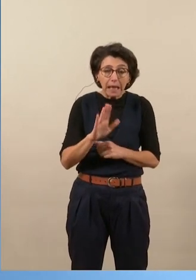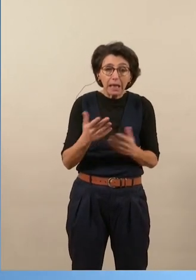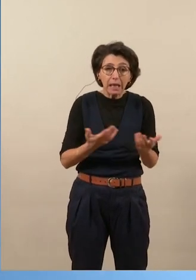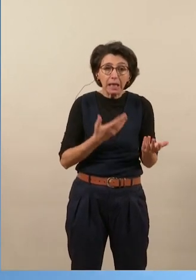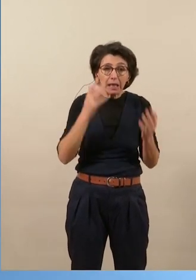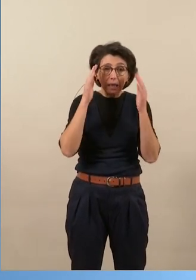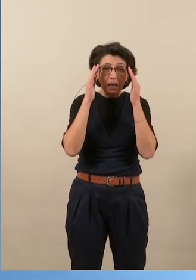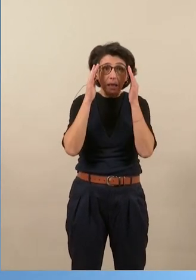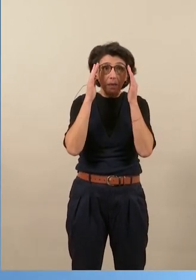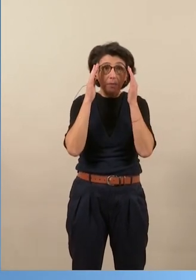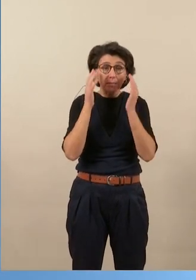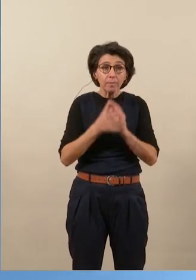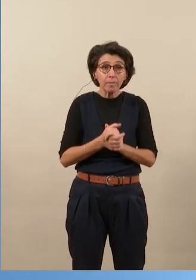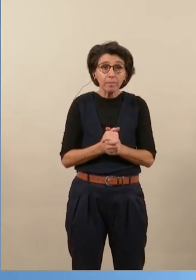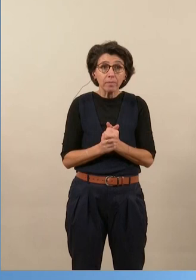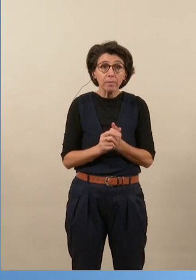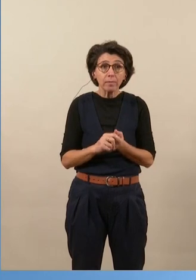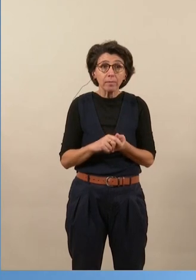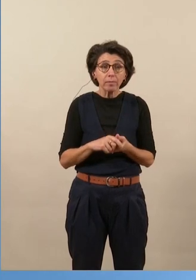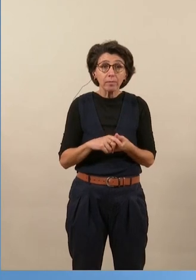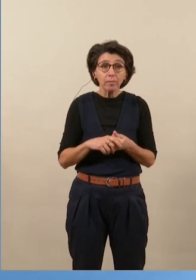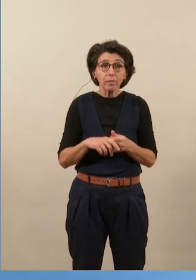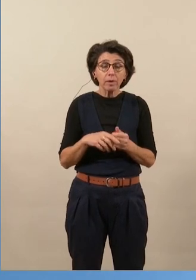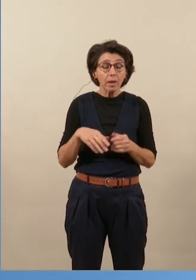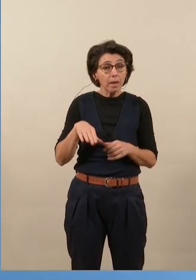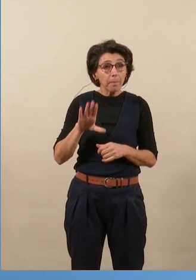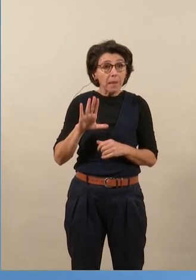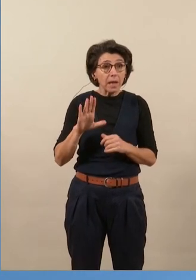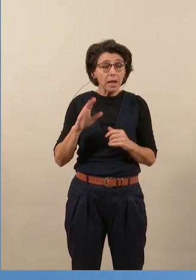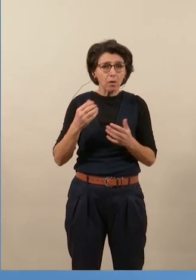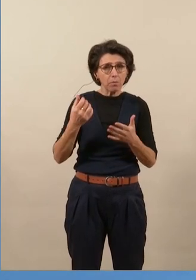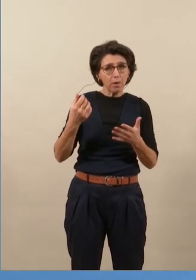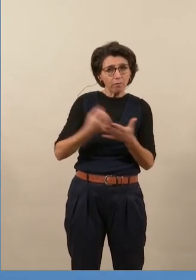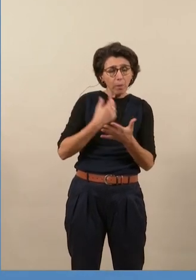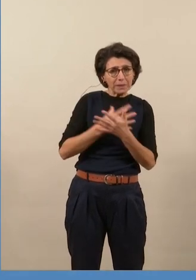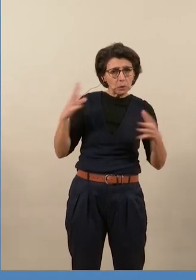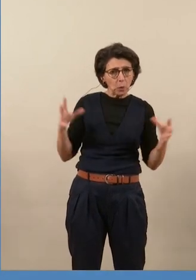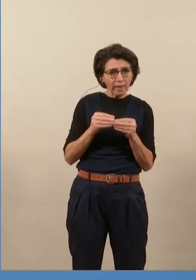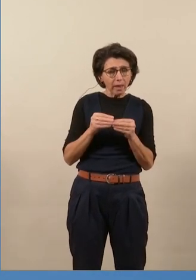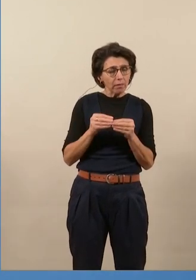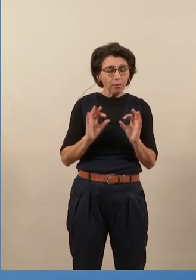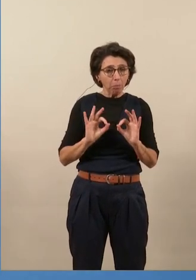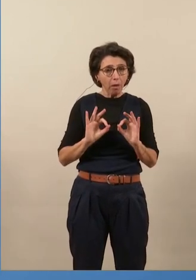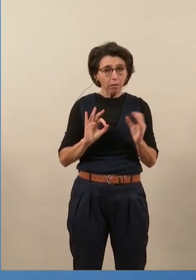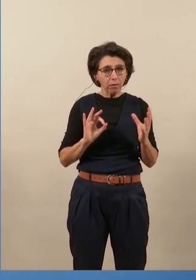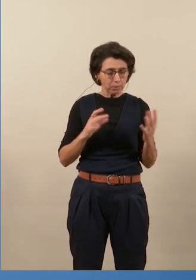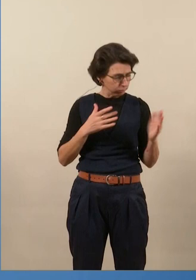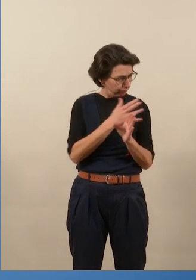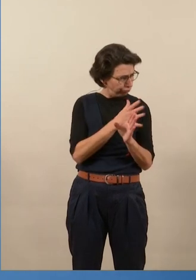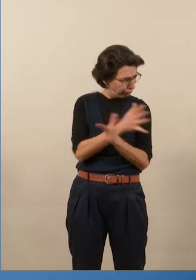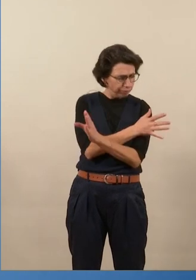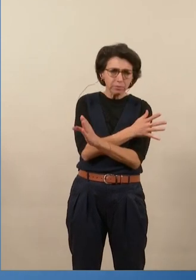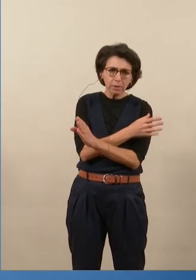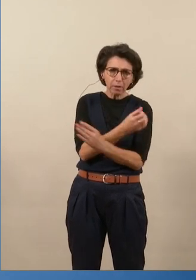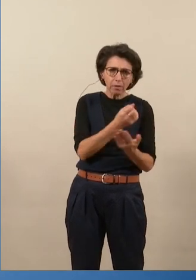fournir comme il toujours donc est le cas donc une note de synthèse nous permettant de comprendre et de vérifier les éléments